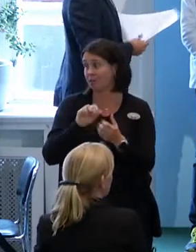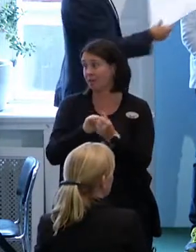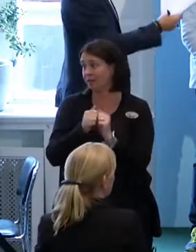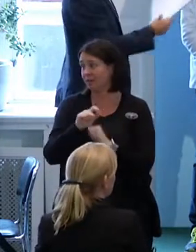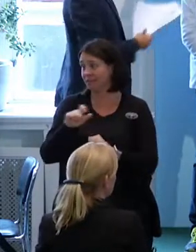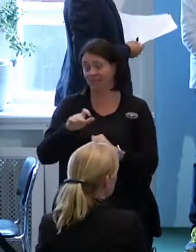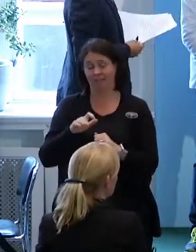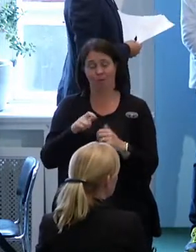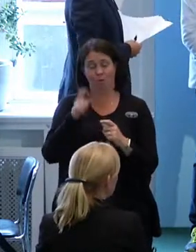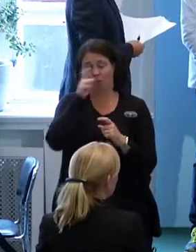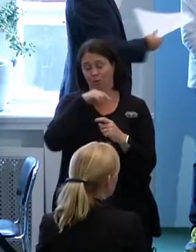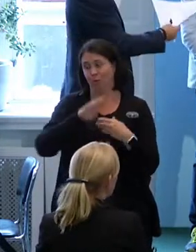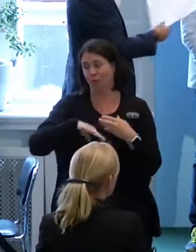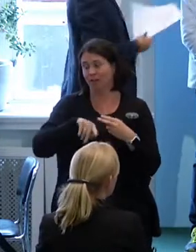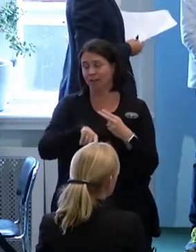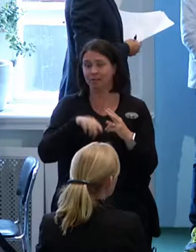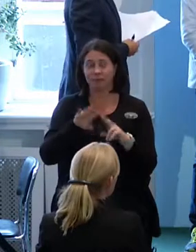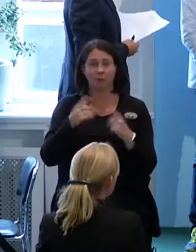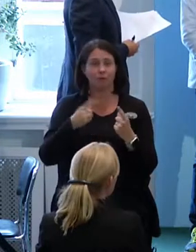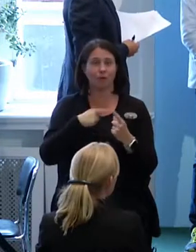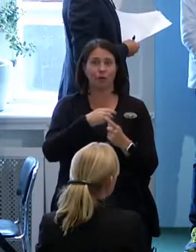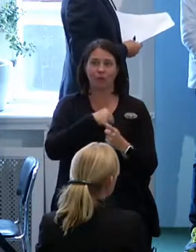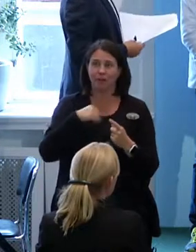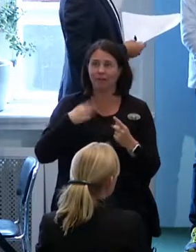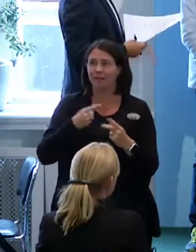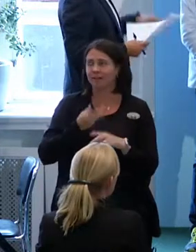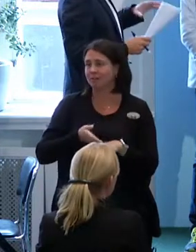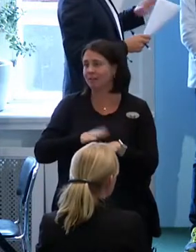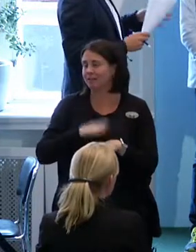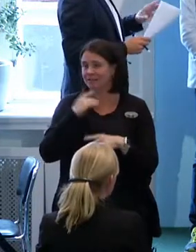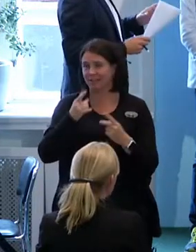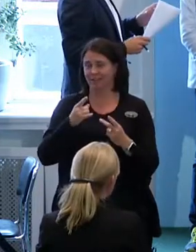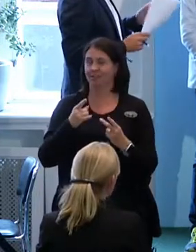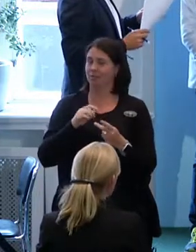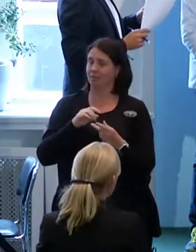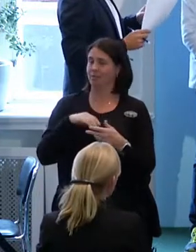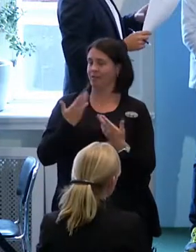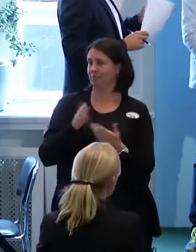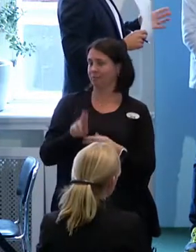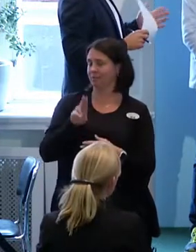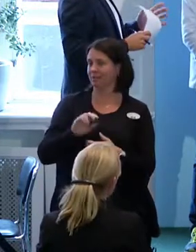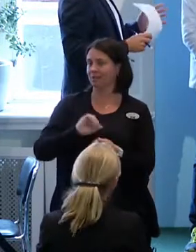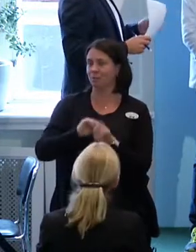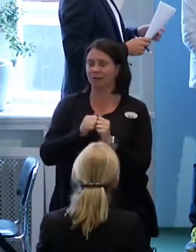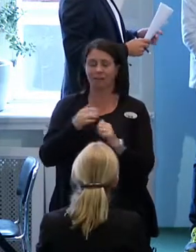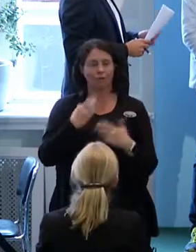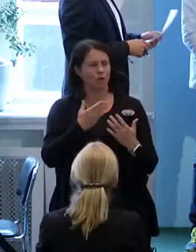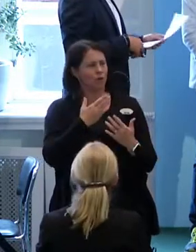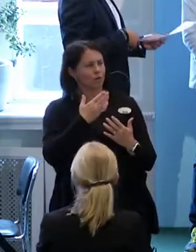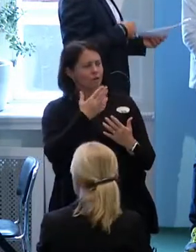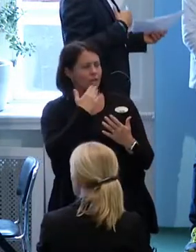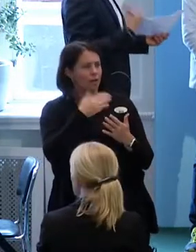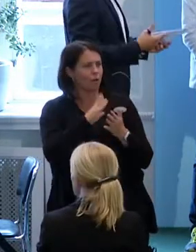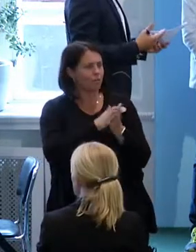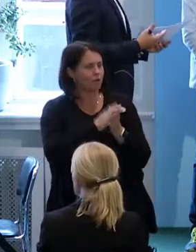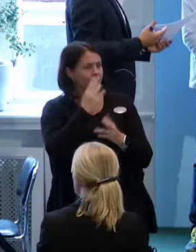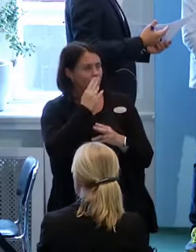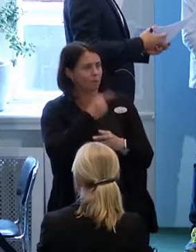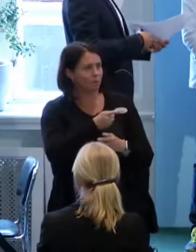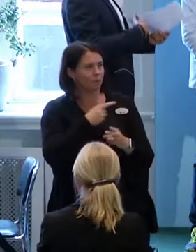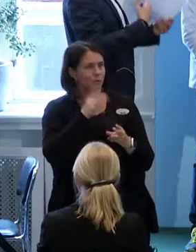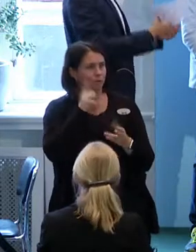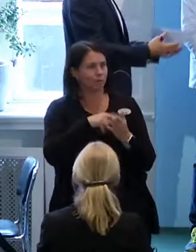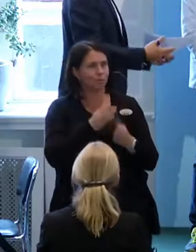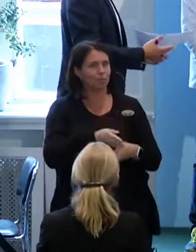ifrån. Oavsett vad vi som experter och myndigheter och så vidare. Vad ser du för utmaningar för att kunna bygga det vi